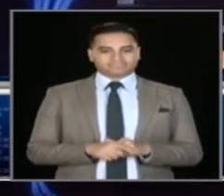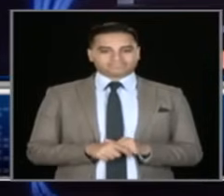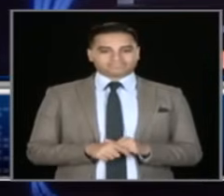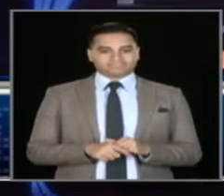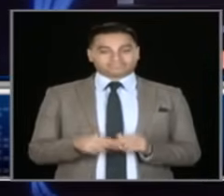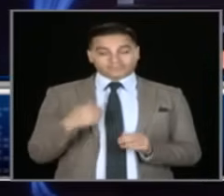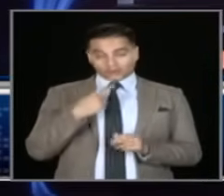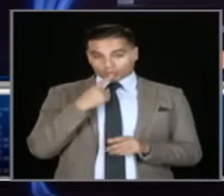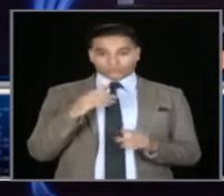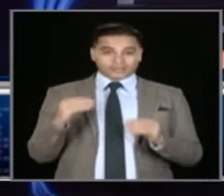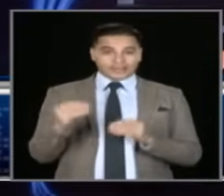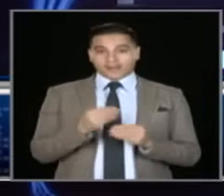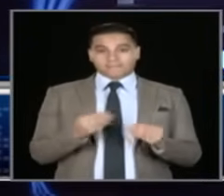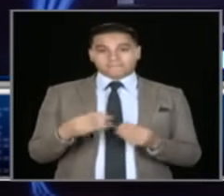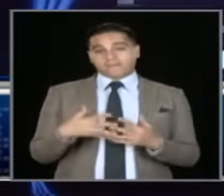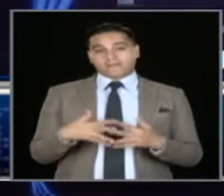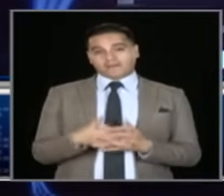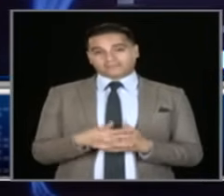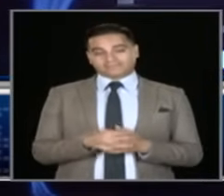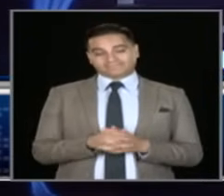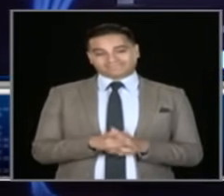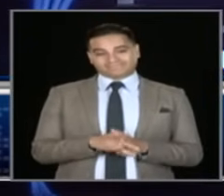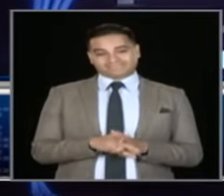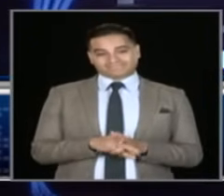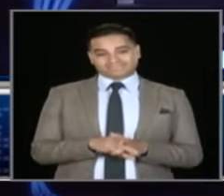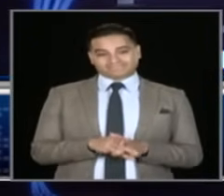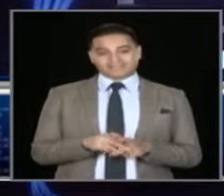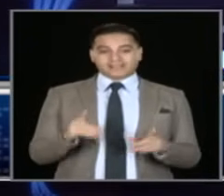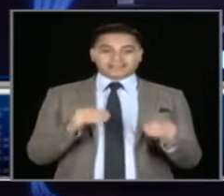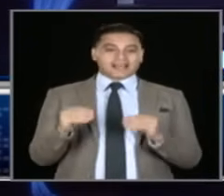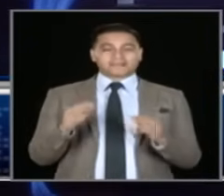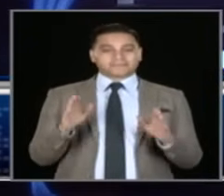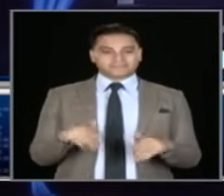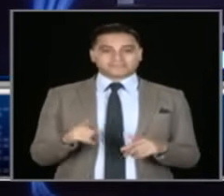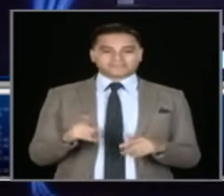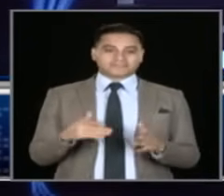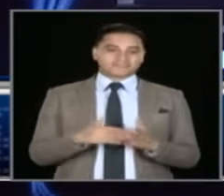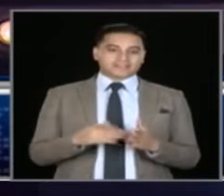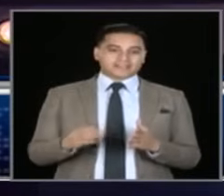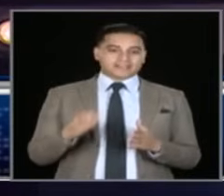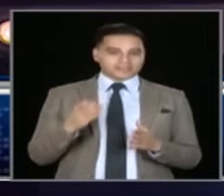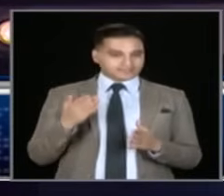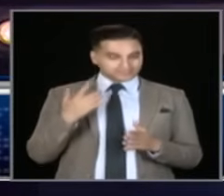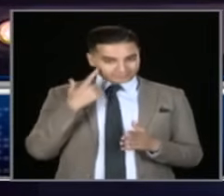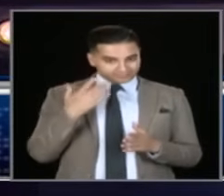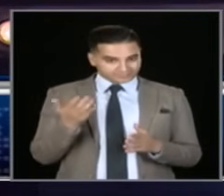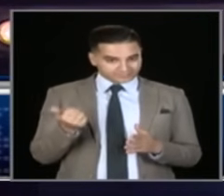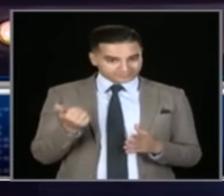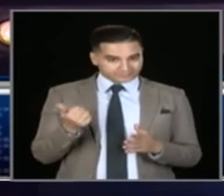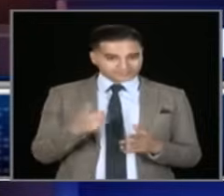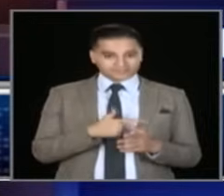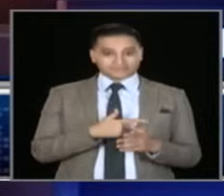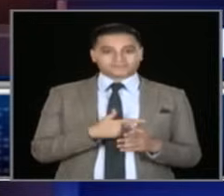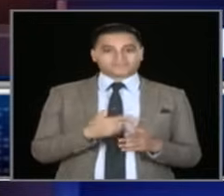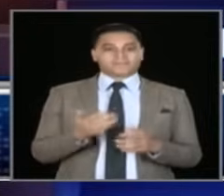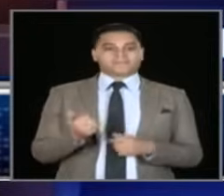أنا قلت لكم تناقشوا مع بعض، هما تناقشوا وانت هتجاوبي. رائع جدا.